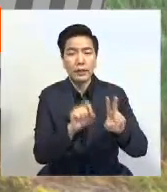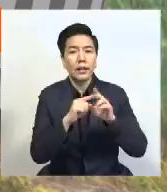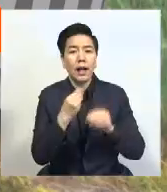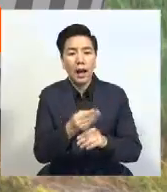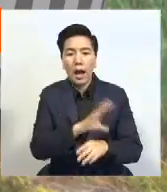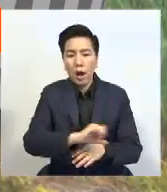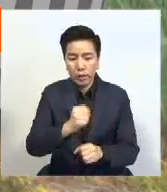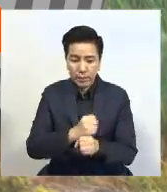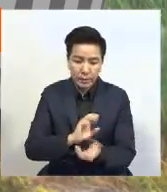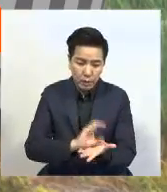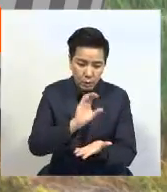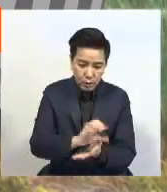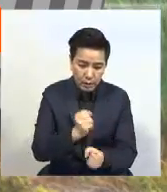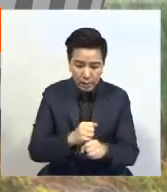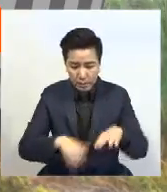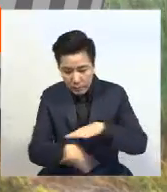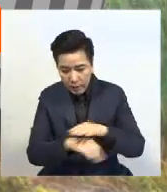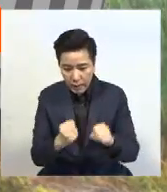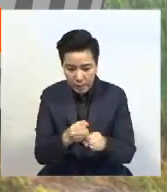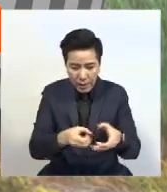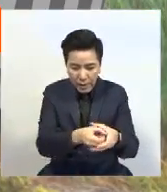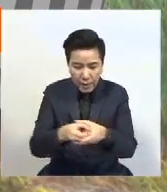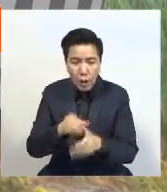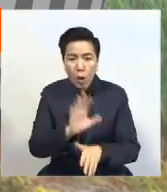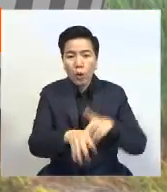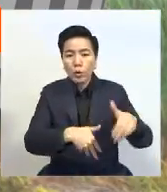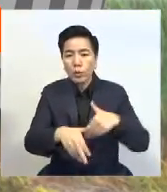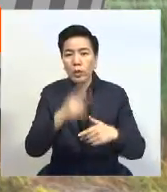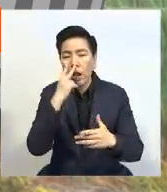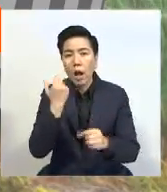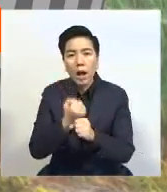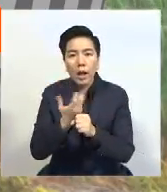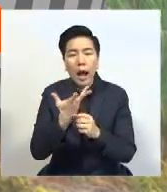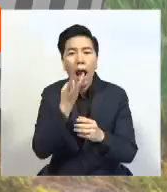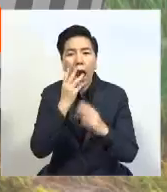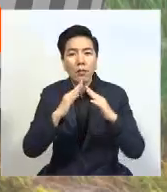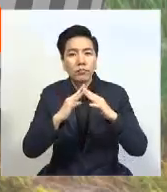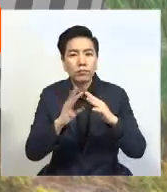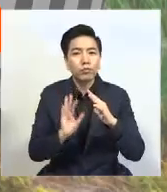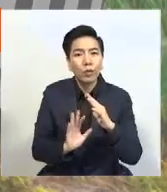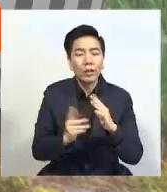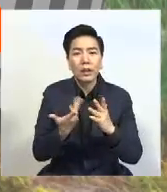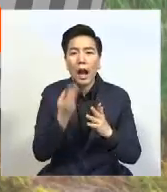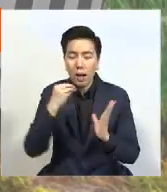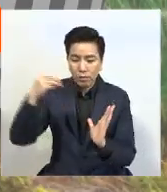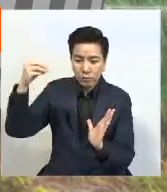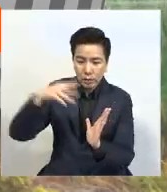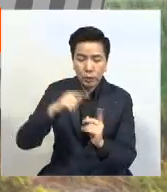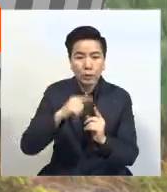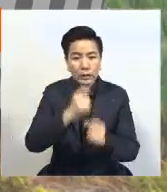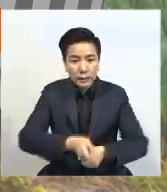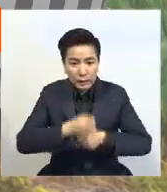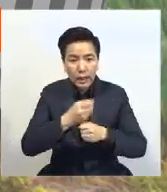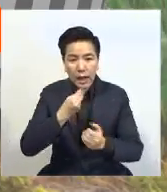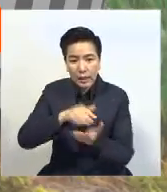ช้ลงทุนโครงสร้างพื้นฐานขนาดเล็กในชุมชนอย่างเช่นอาจจะเอาไปทำยุ้งฉางชุมชนโรงตากพืชผลทางการเกษ